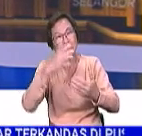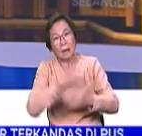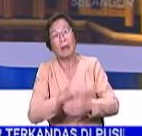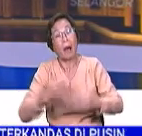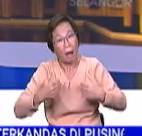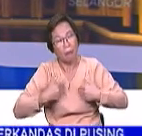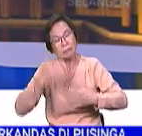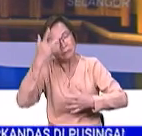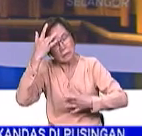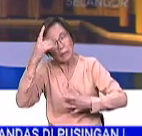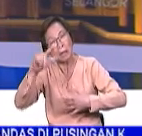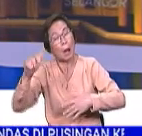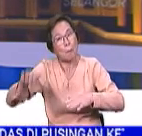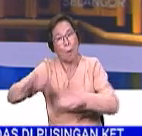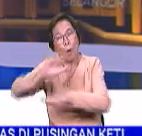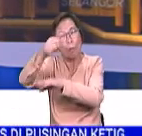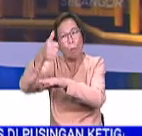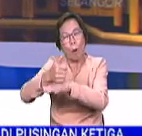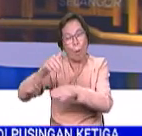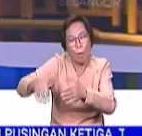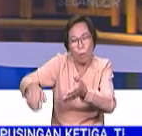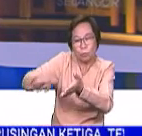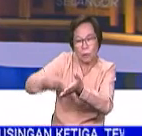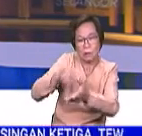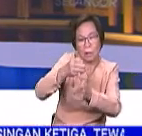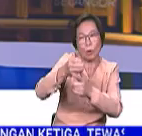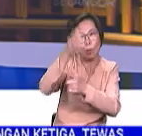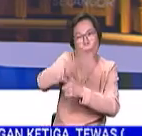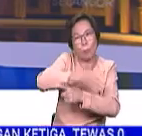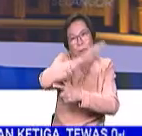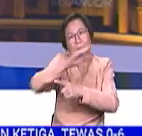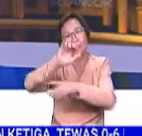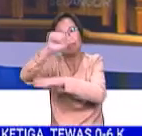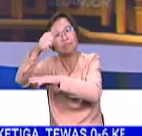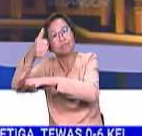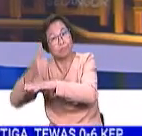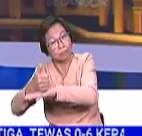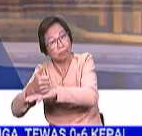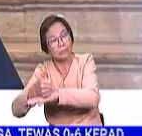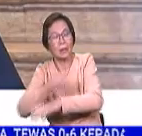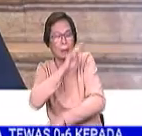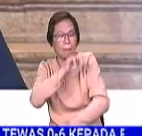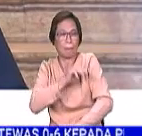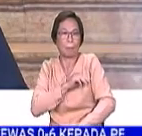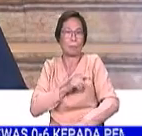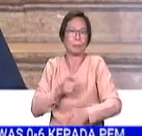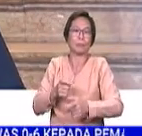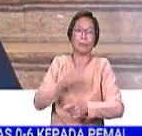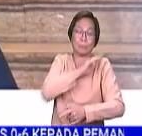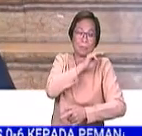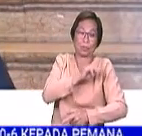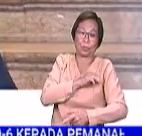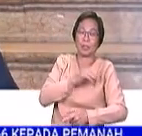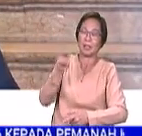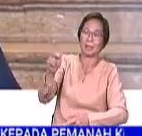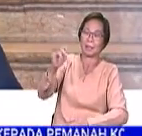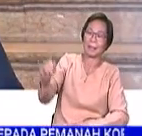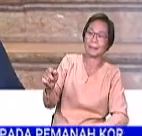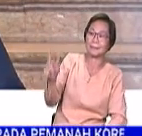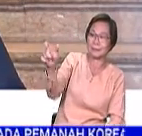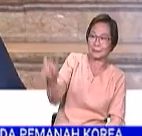serta belum dapat Janji temu belum daftar atau batalkan Janji temu menurut menteri penyelaras program imunisasi